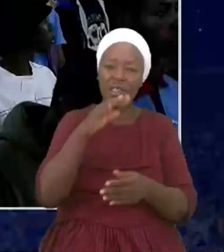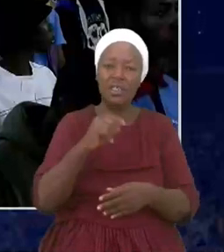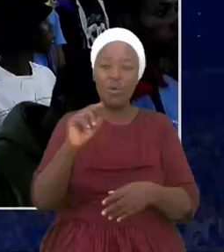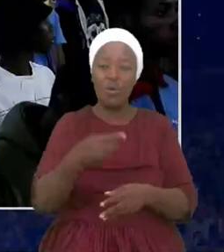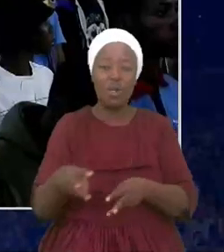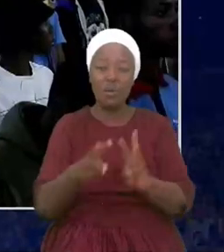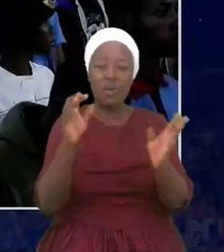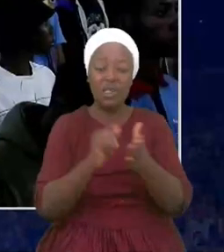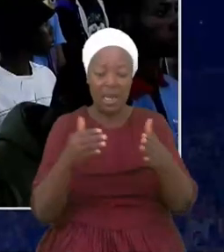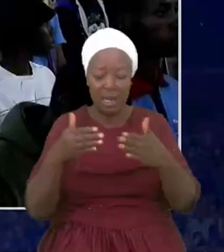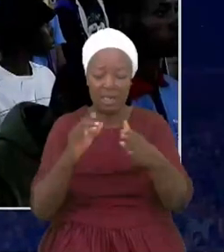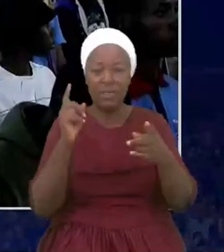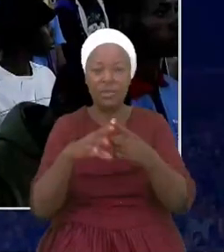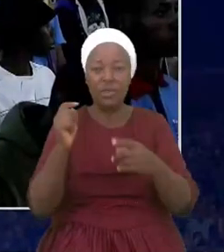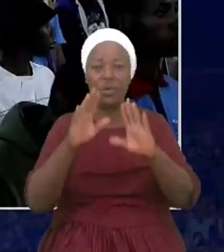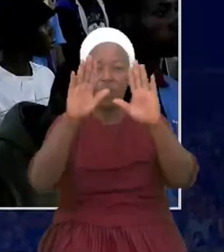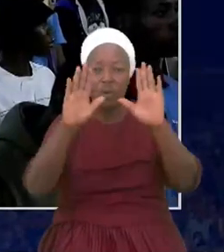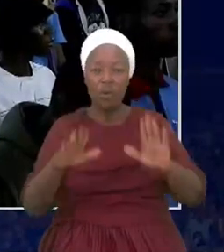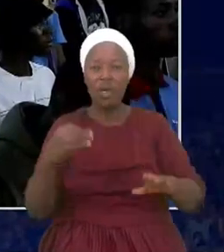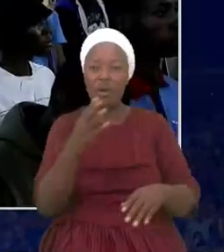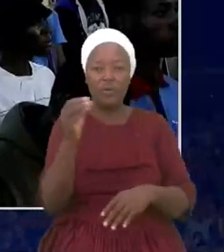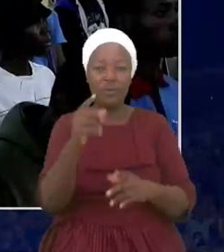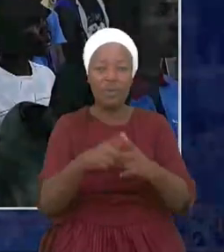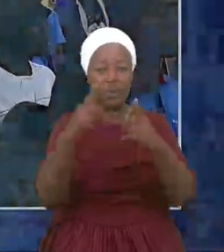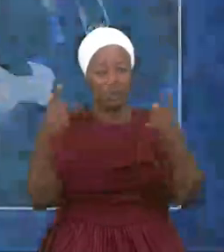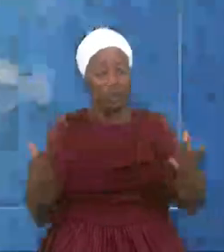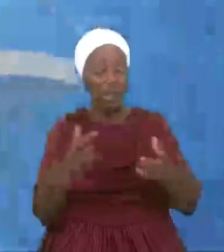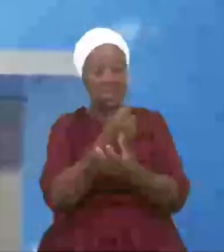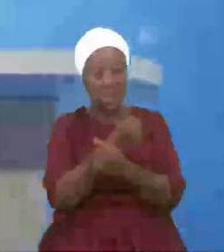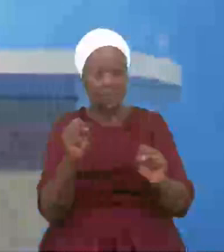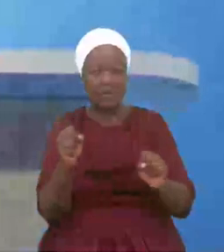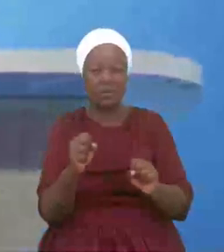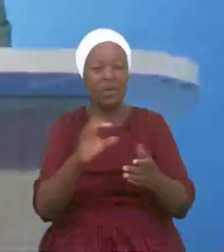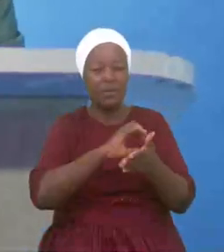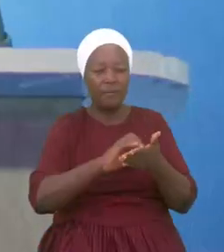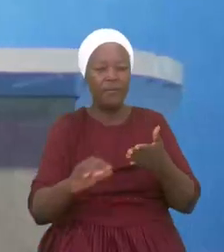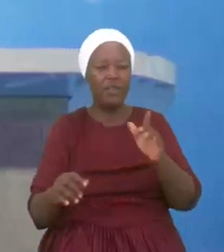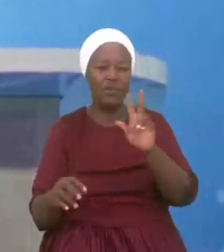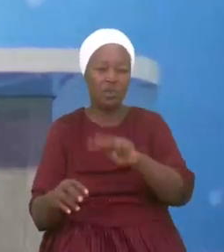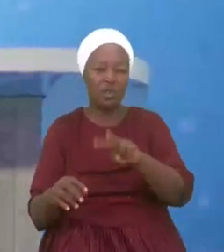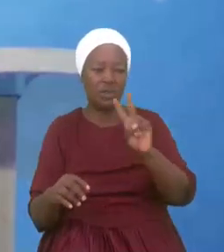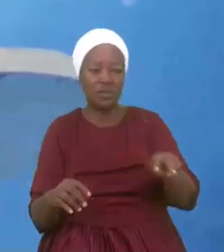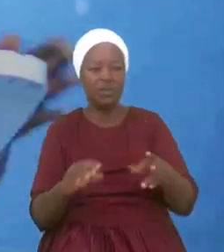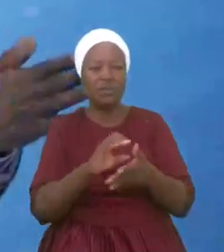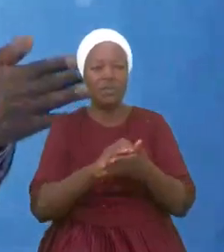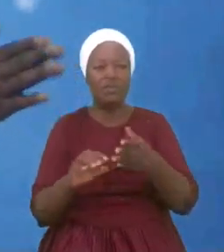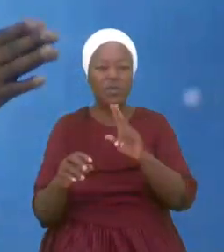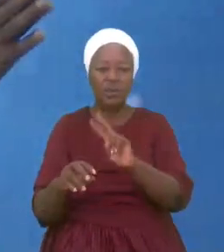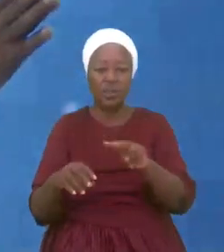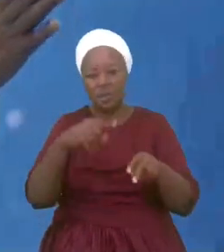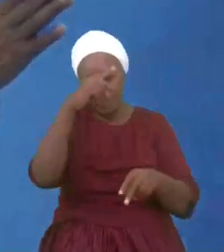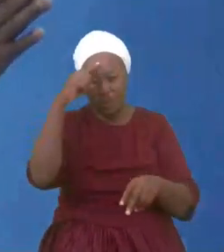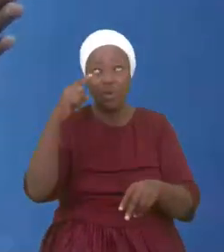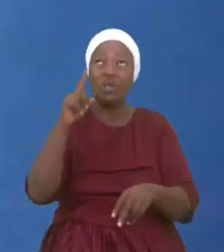il est le seul Dieu qui sauve voici la seule unique voix qui conduit au prodige de